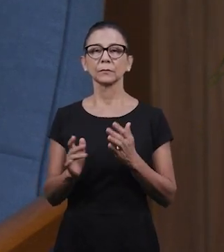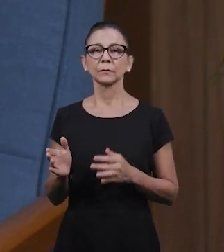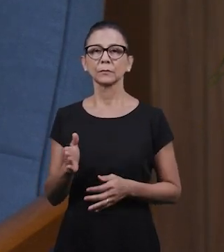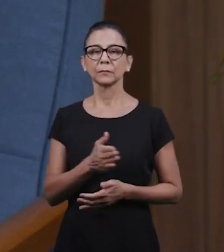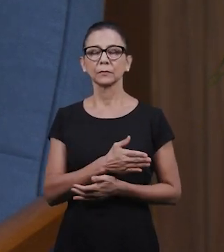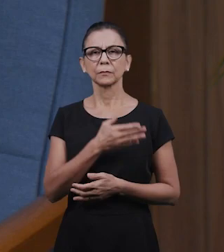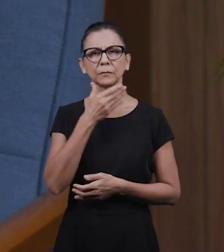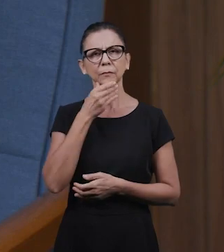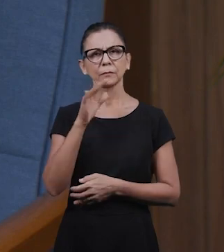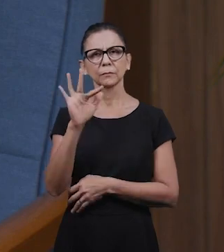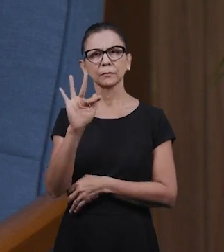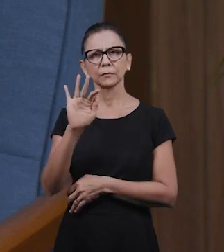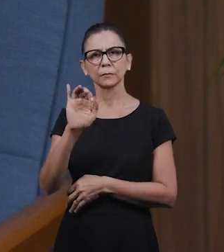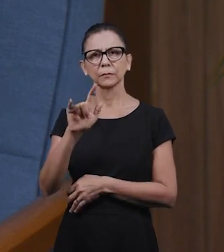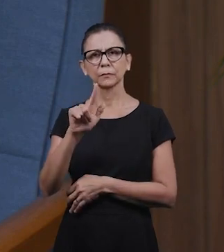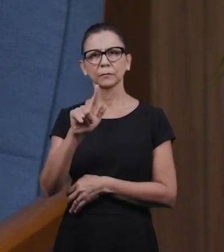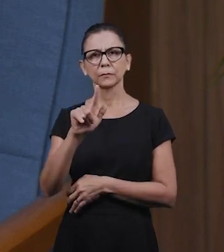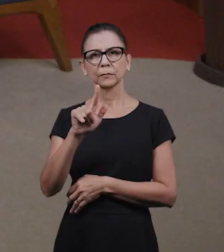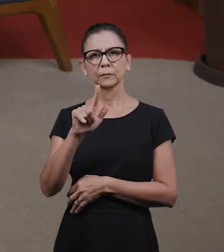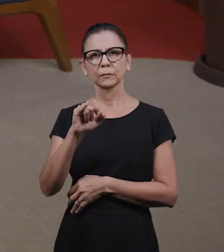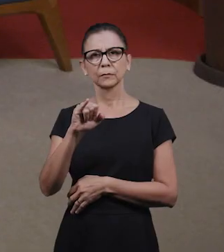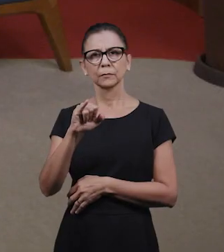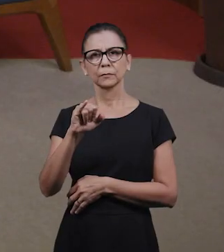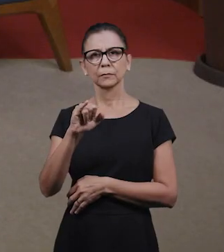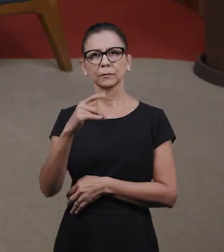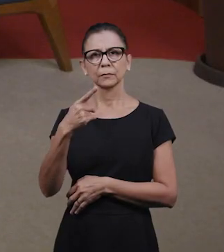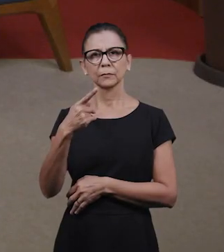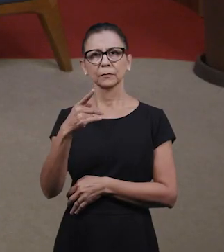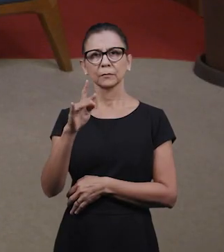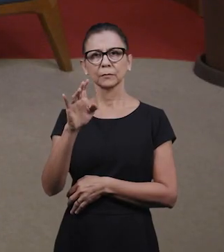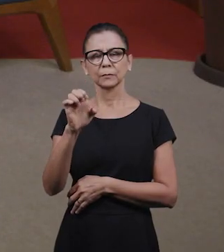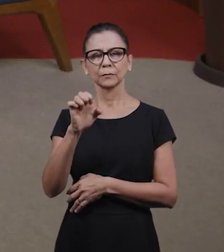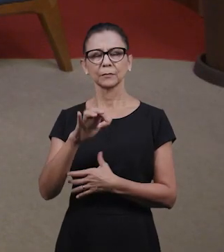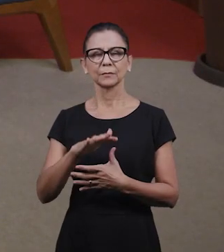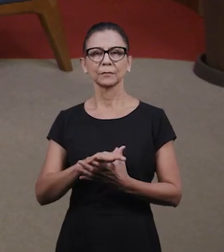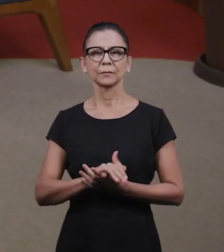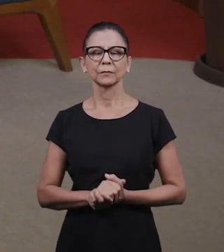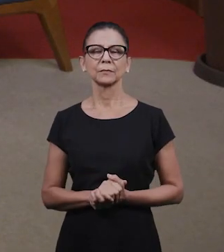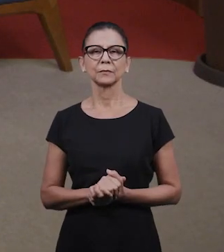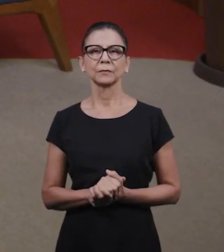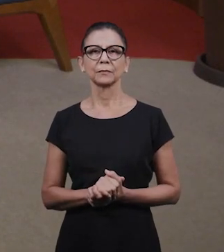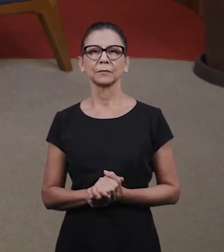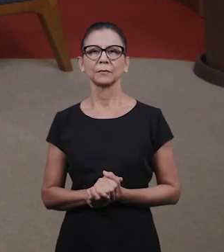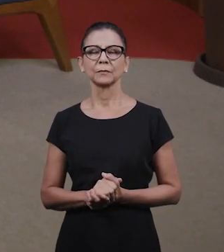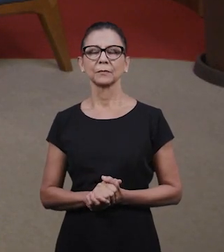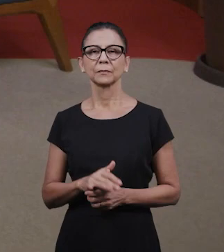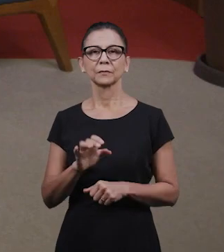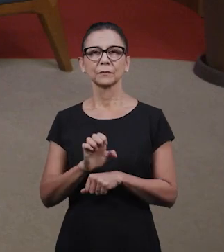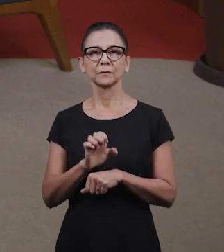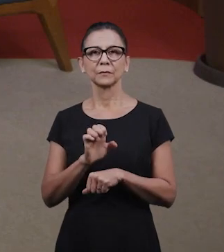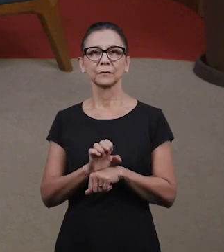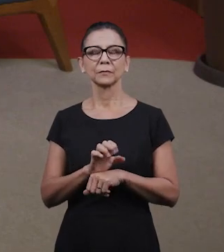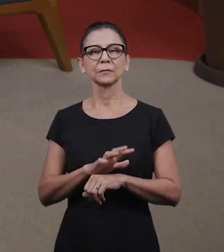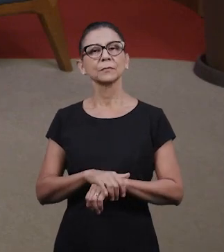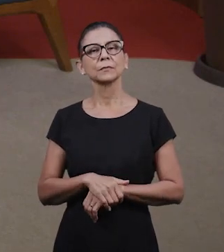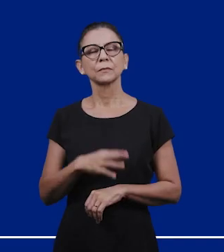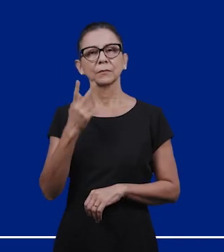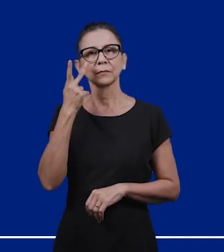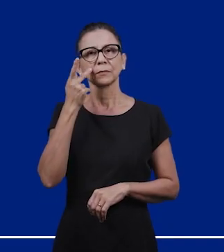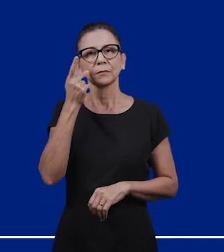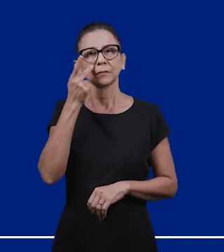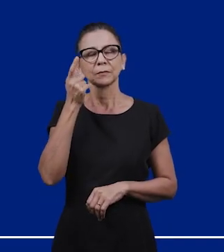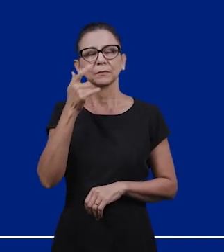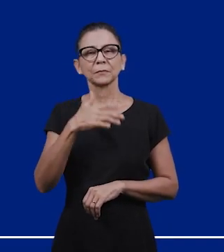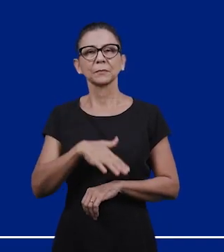de Melo de Fortaleza, au Ceará. Nous allons lire ici dans le volet commentaire de Philippe. Il dit, la parabole